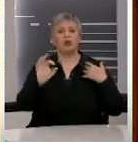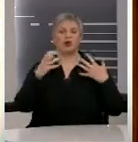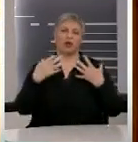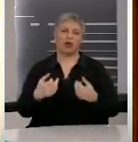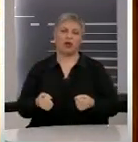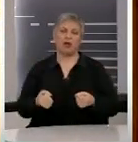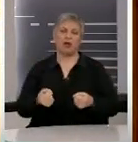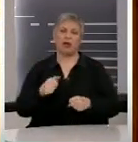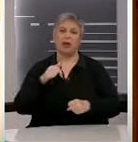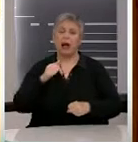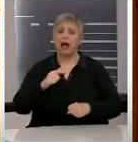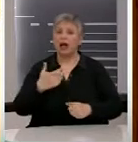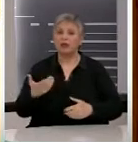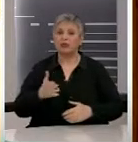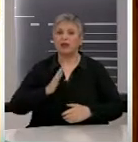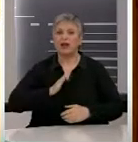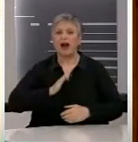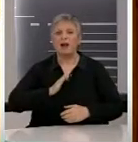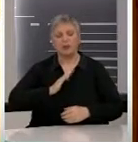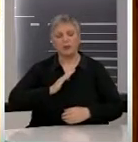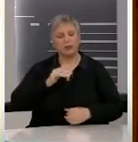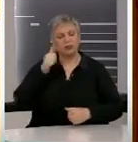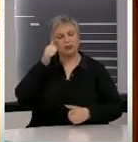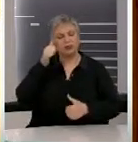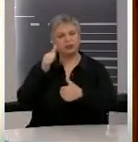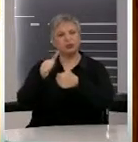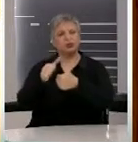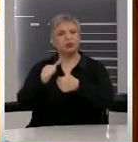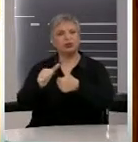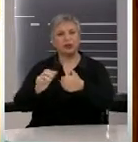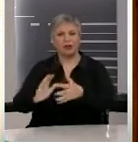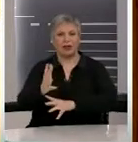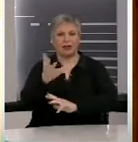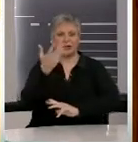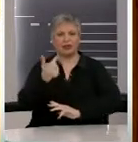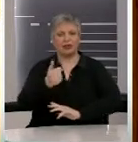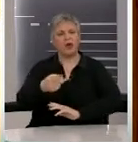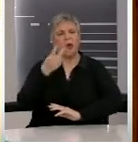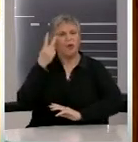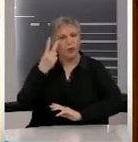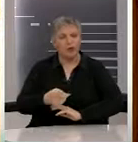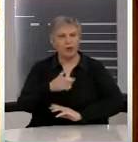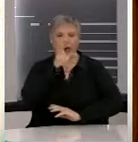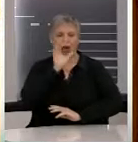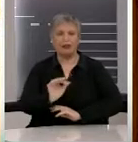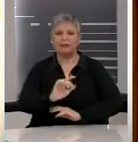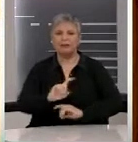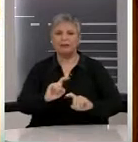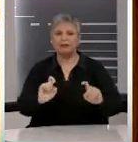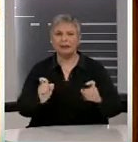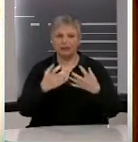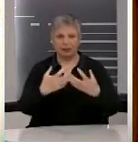Καταρχήν των προοδευτικών πολιτών που βλέπουν πια την αλήθεια μπροστά τους, αλλά σε συνέχεια και